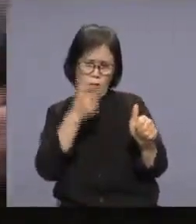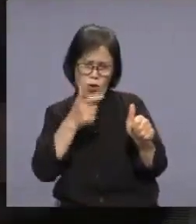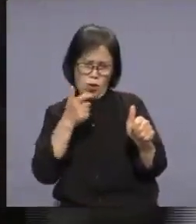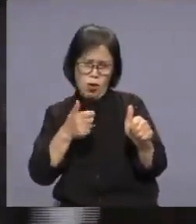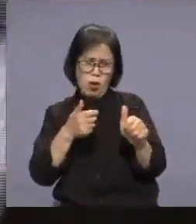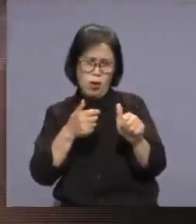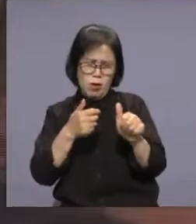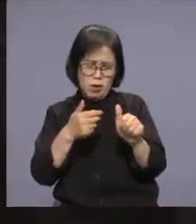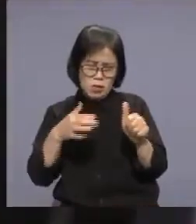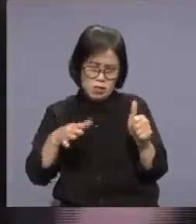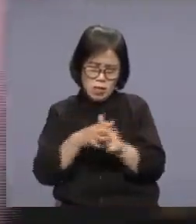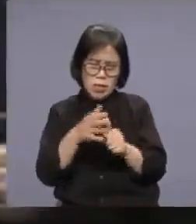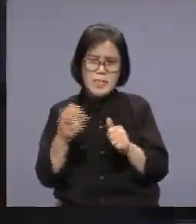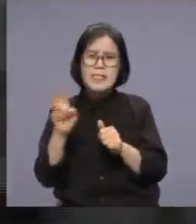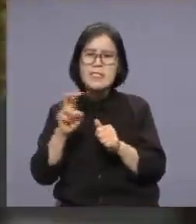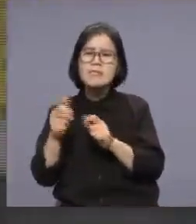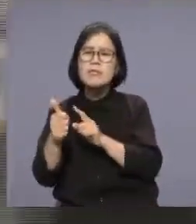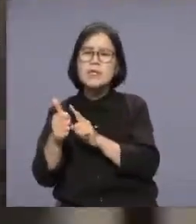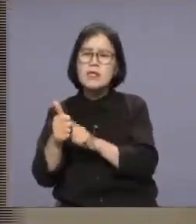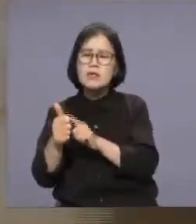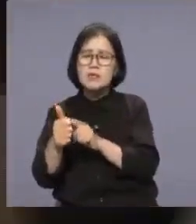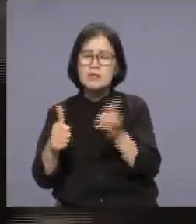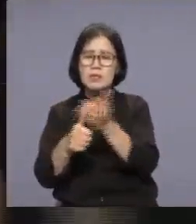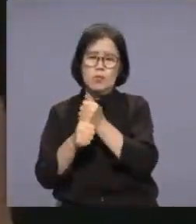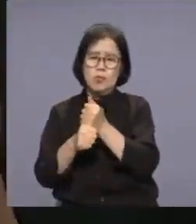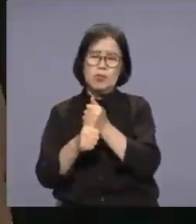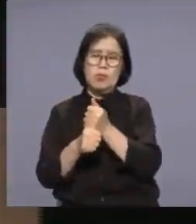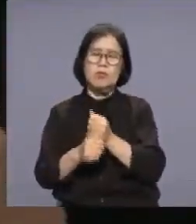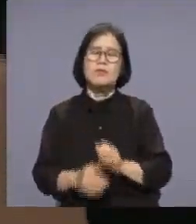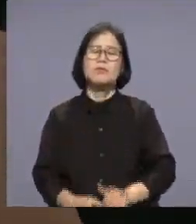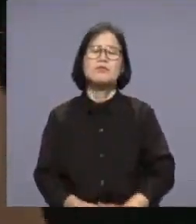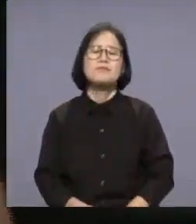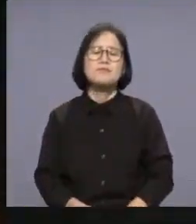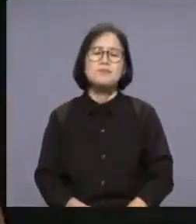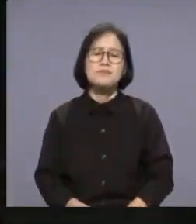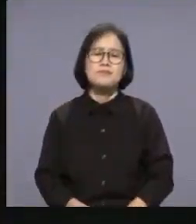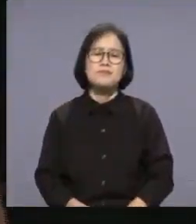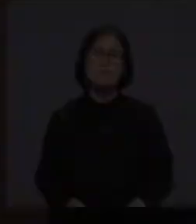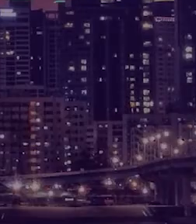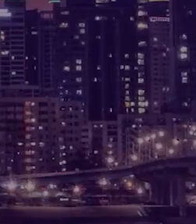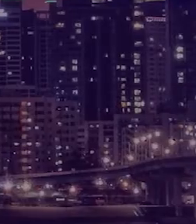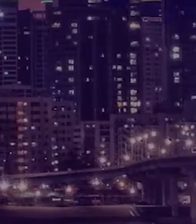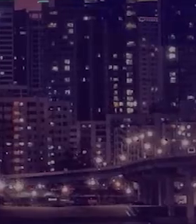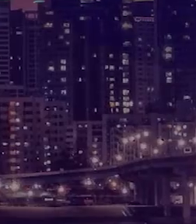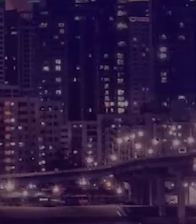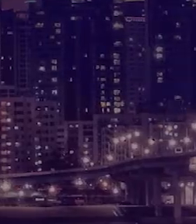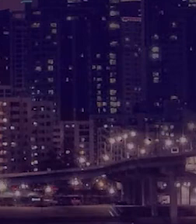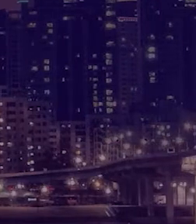살해한 20대 용의자를 체포했다고 밝혔습니다. OBS 뉴스 황다인입니다.